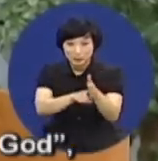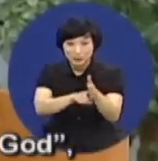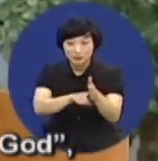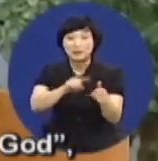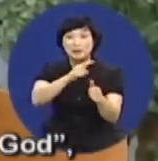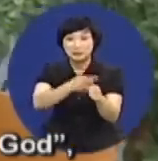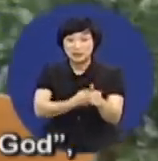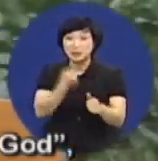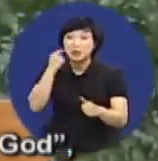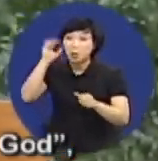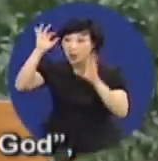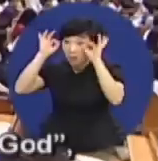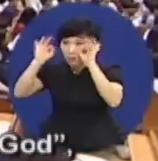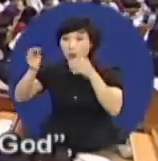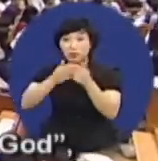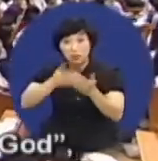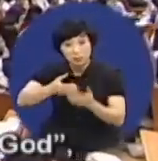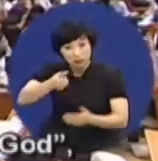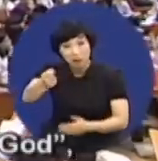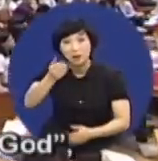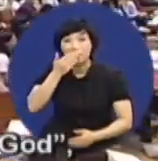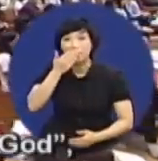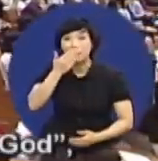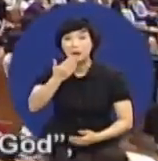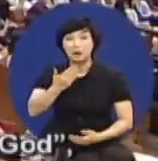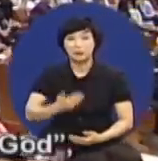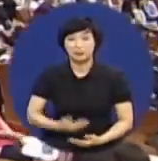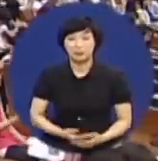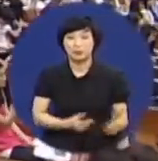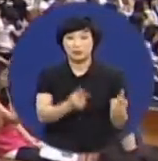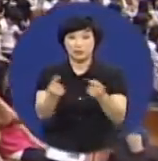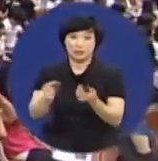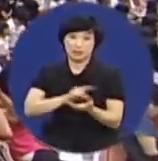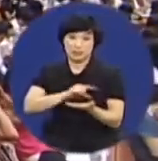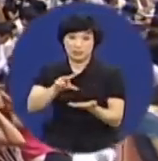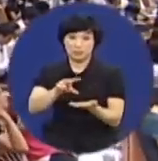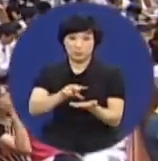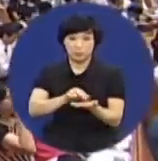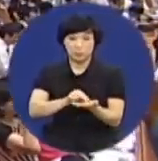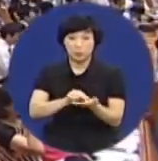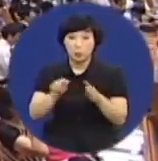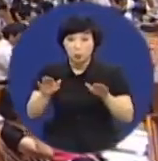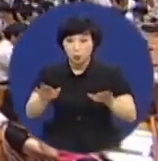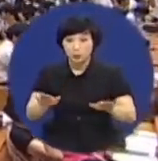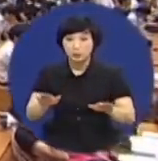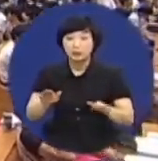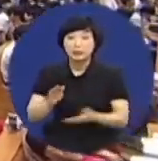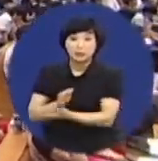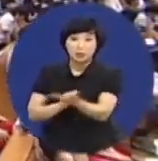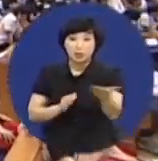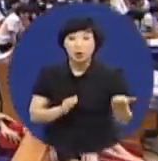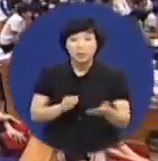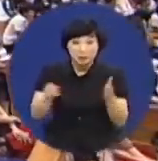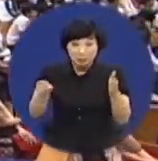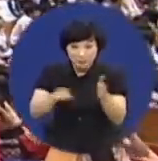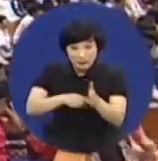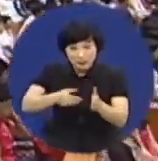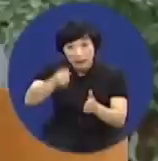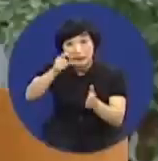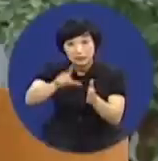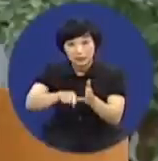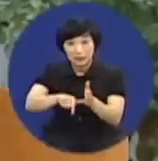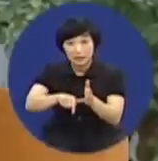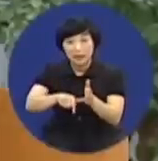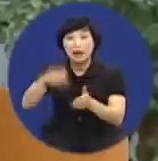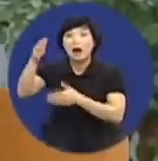信じるなら神様の栄光を見る、このような題名で今日信じる